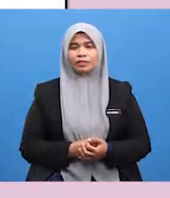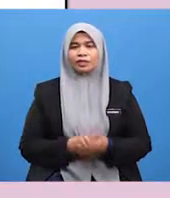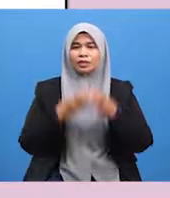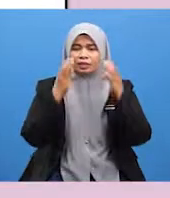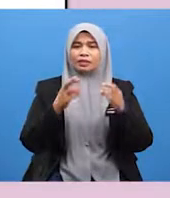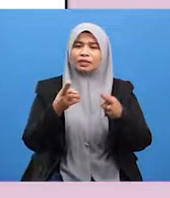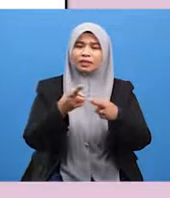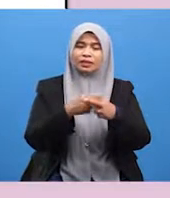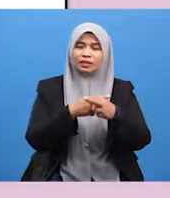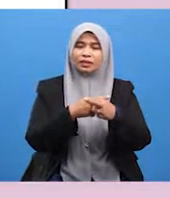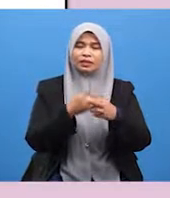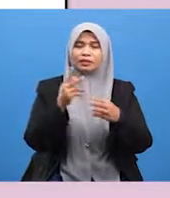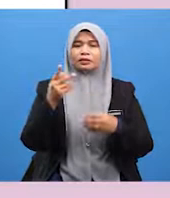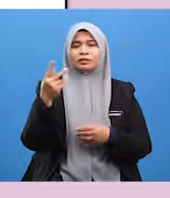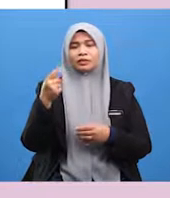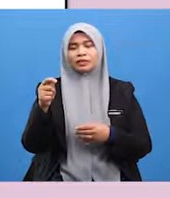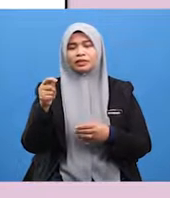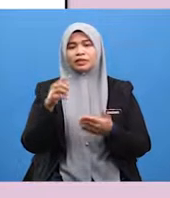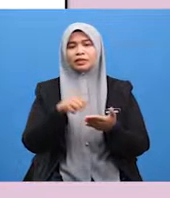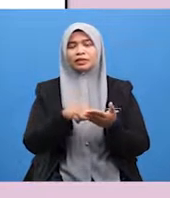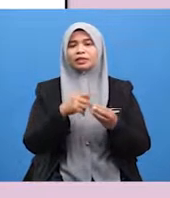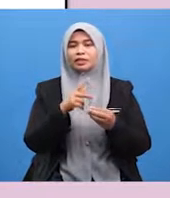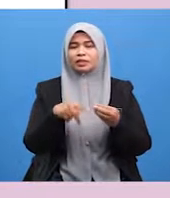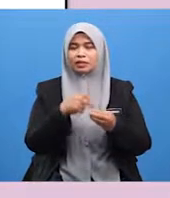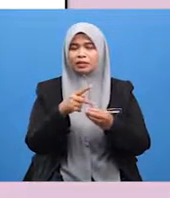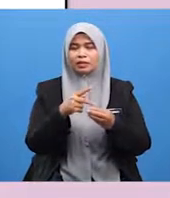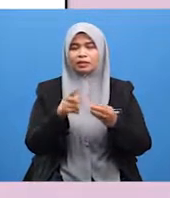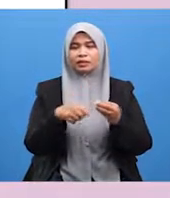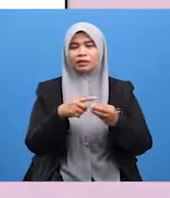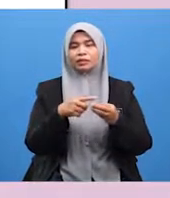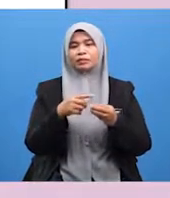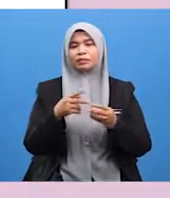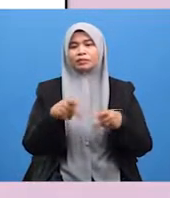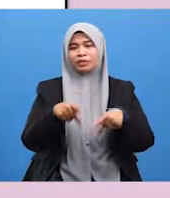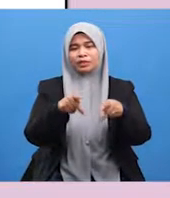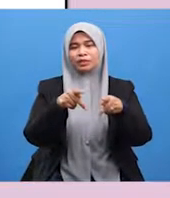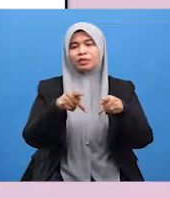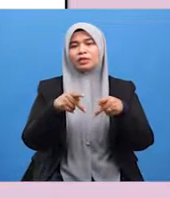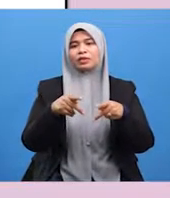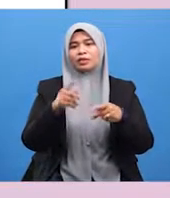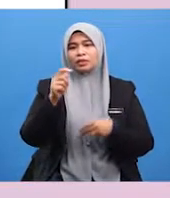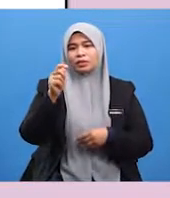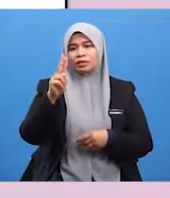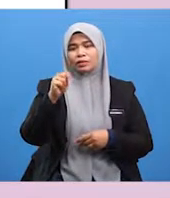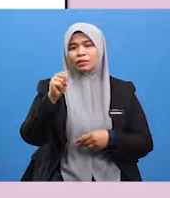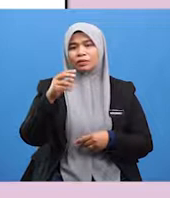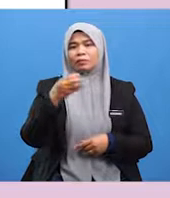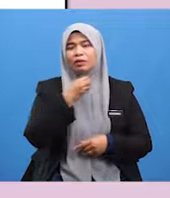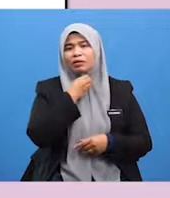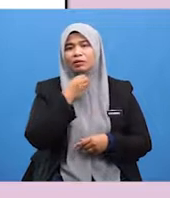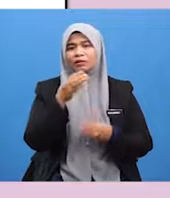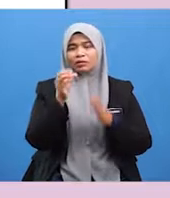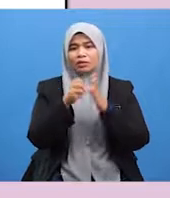Secara ringkasnya, petikan ini berkisar mengenai peristiwa Tun Perak, seorang pemimpin yang hebat.